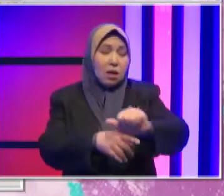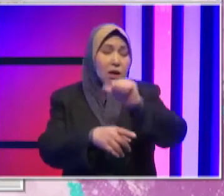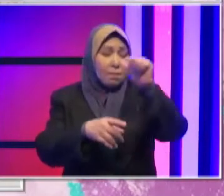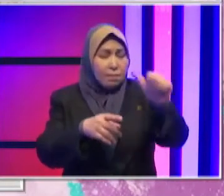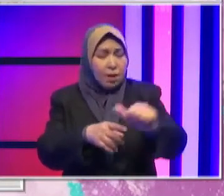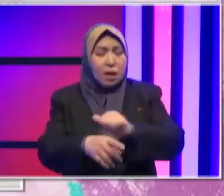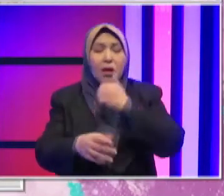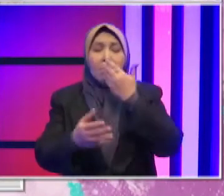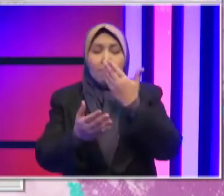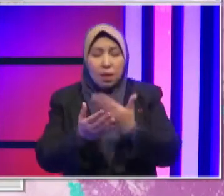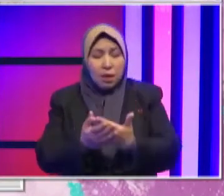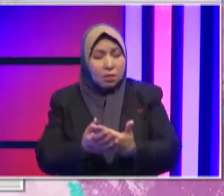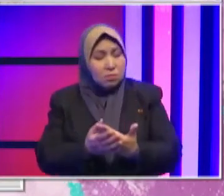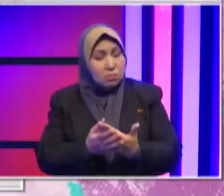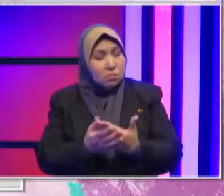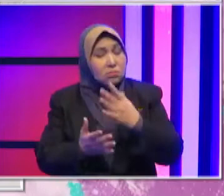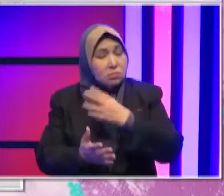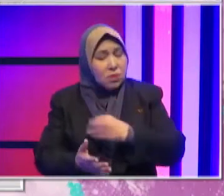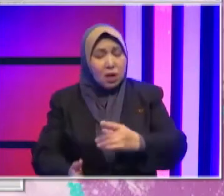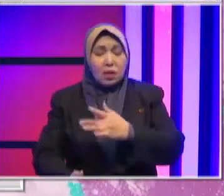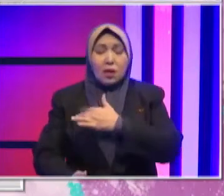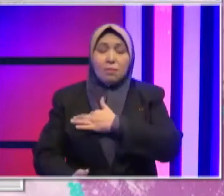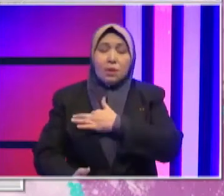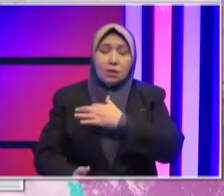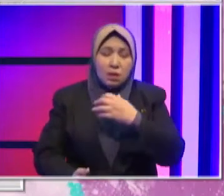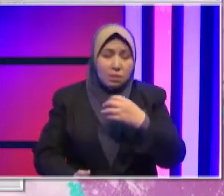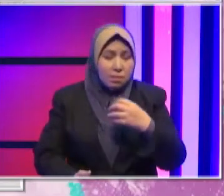الصالحات وهو مؤمن